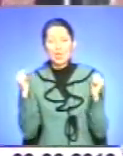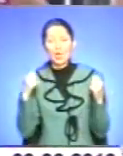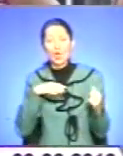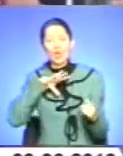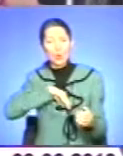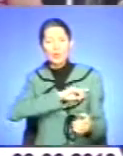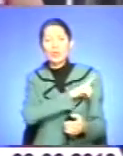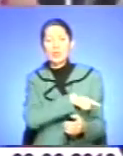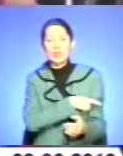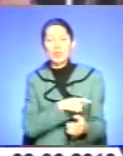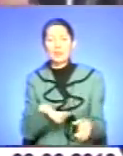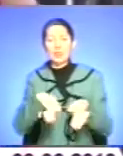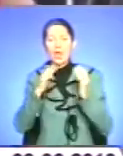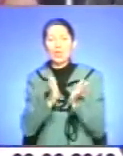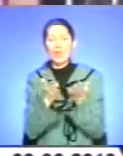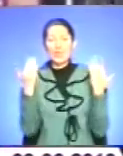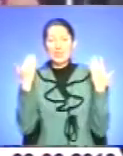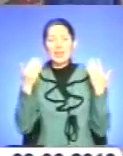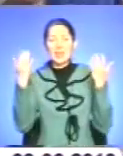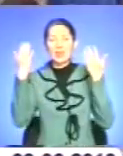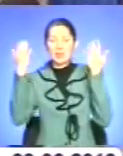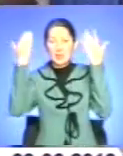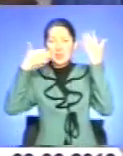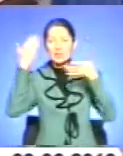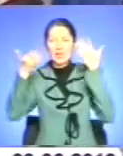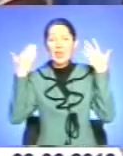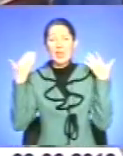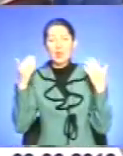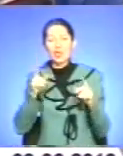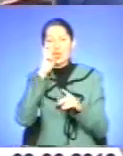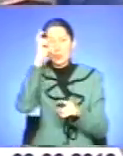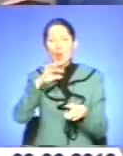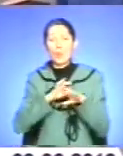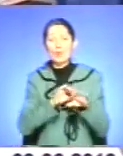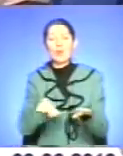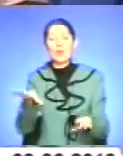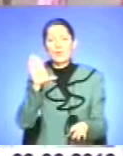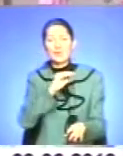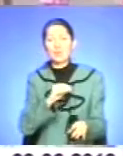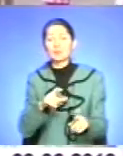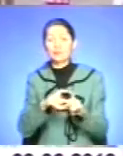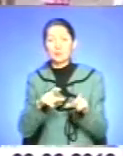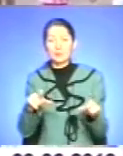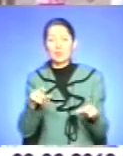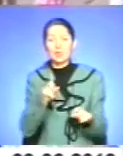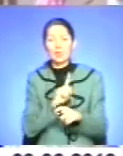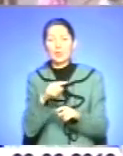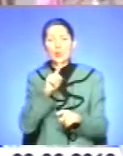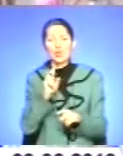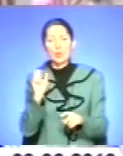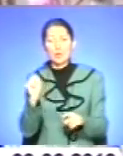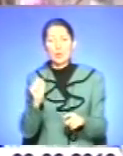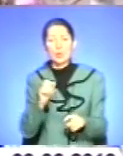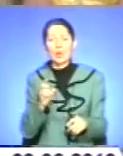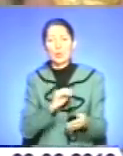Загалом веселі канікули з Богом проводяться у всіх деканатах Тернопільсько-Зборівської архієпархії. Розклад таборів та попередній запис